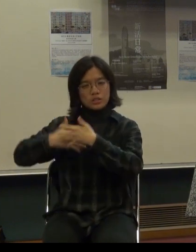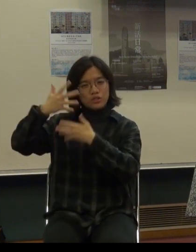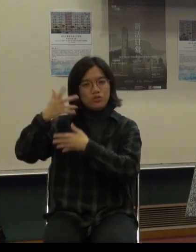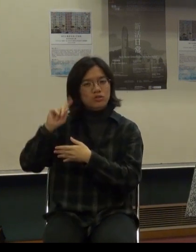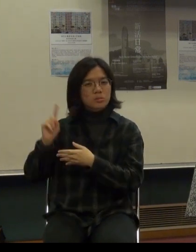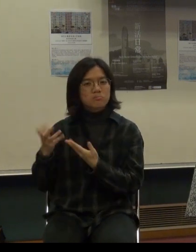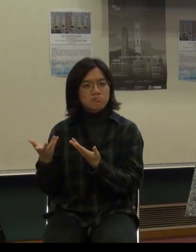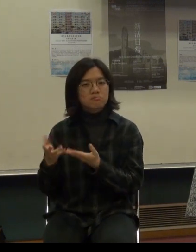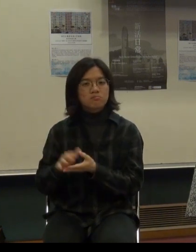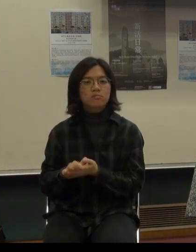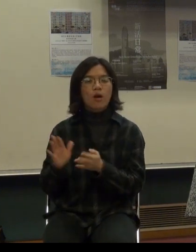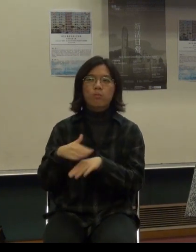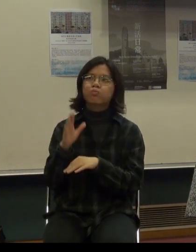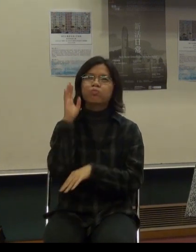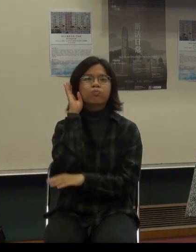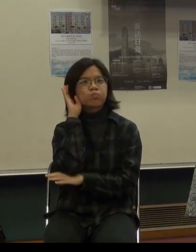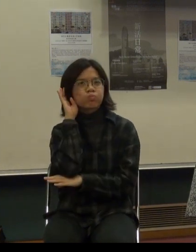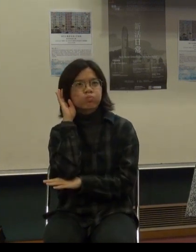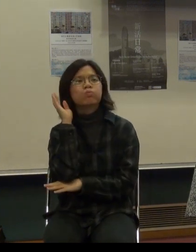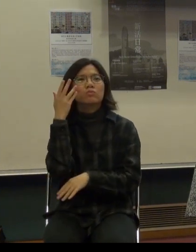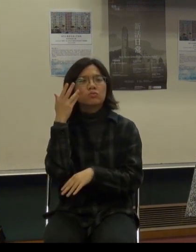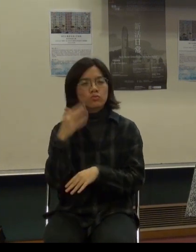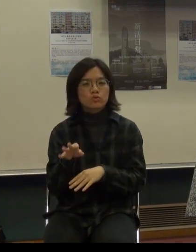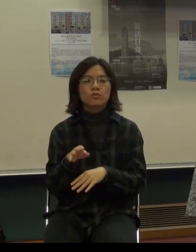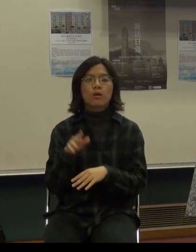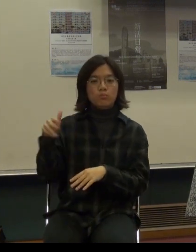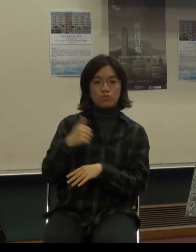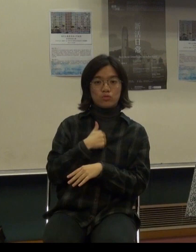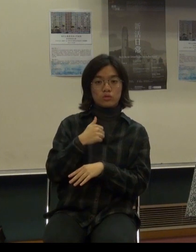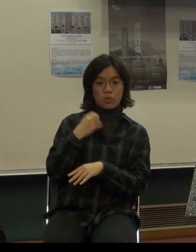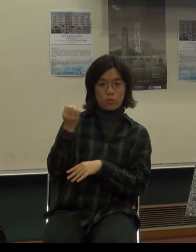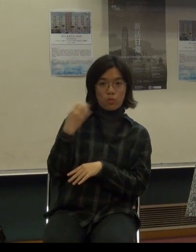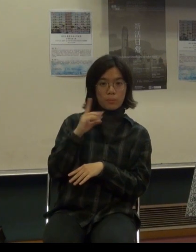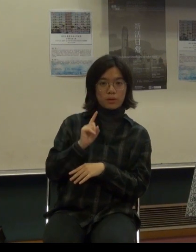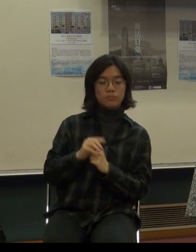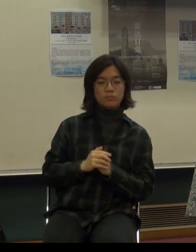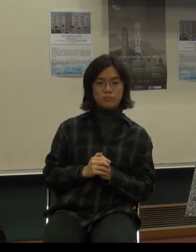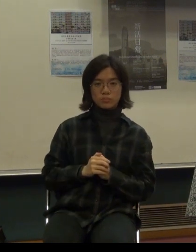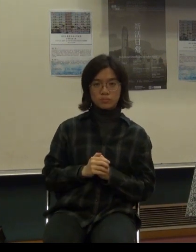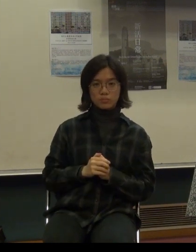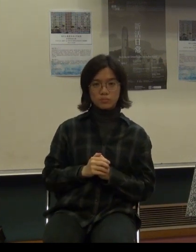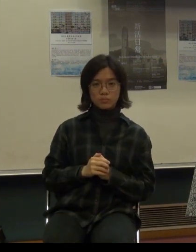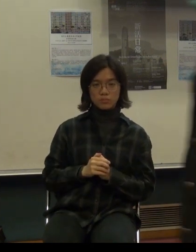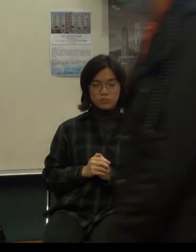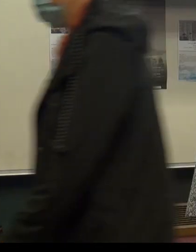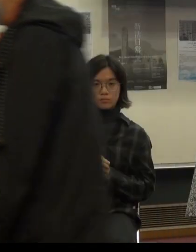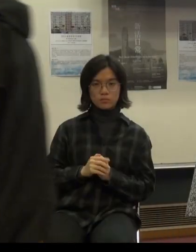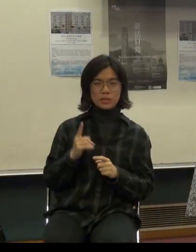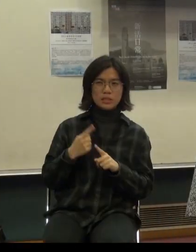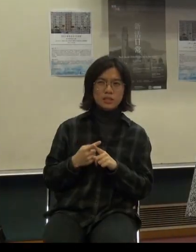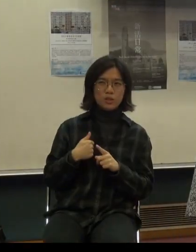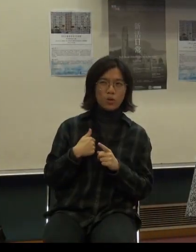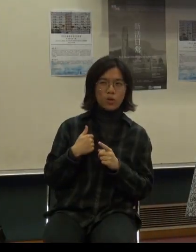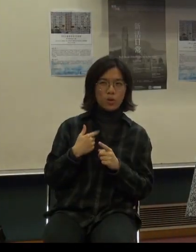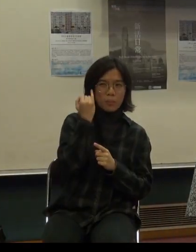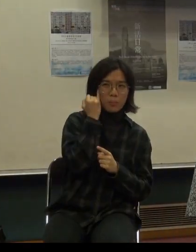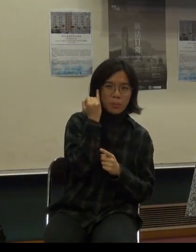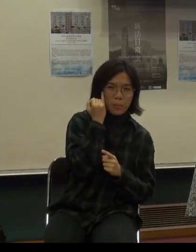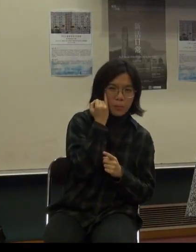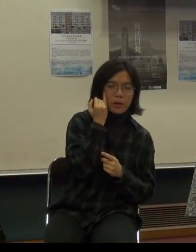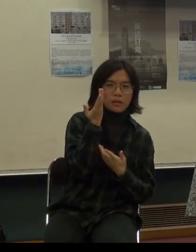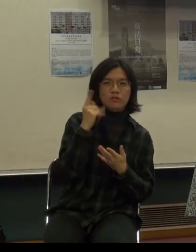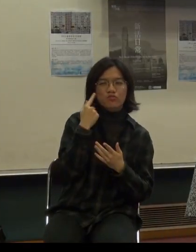咁咧我聽嚟一聽之後咧，阿徐教授咧就講咧現代主義咧其實就即係好似嗱，我唔係好明白，其實我就係